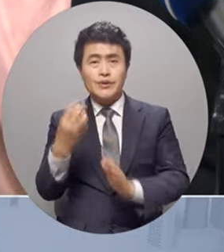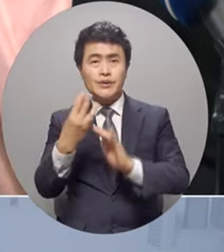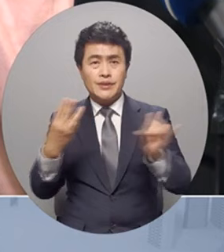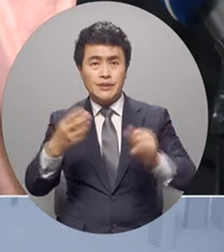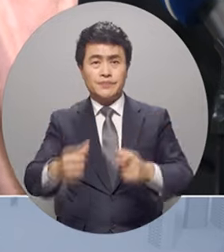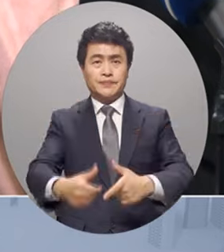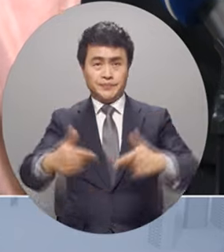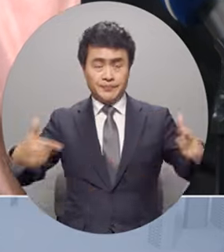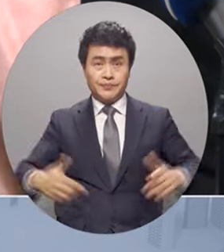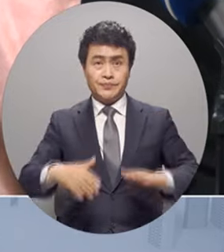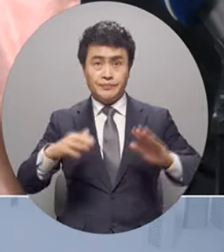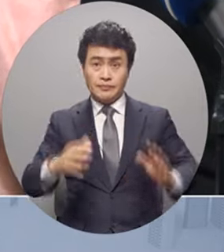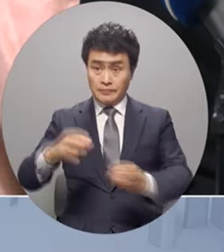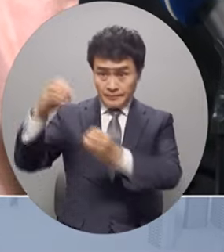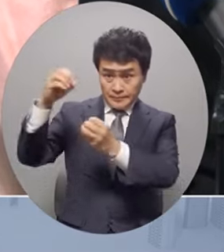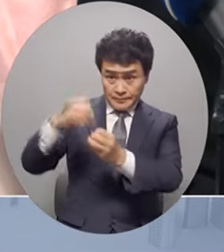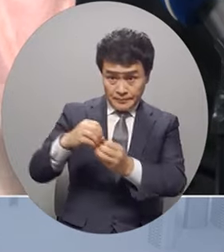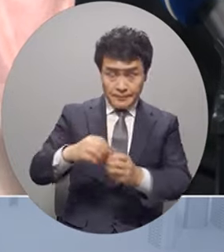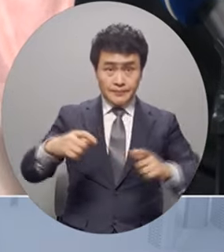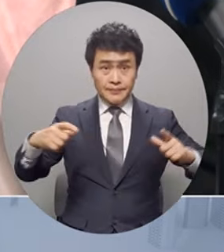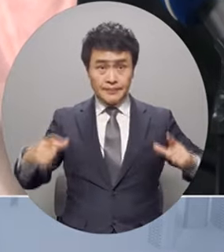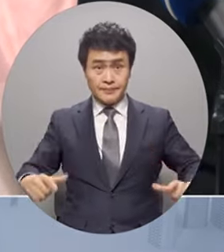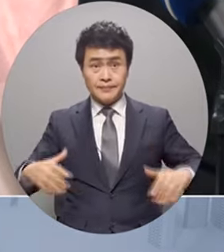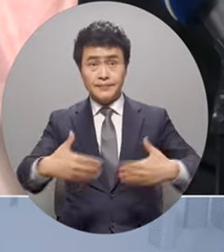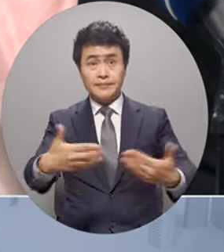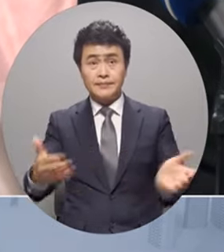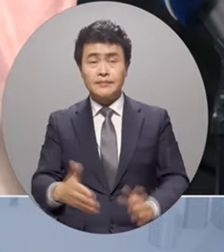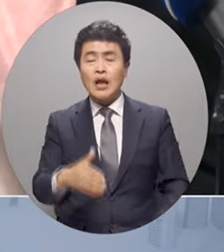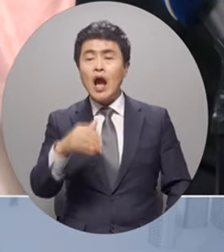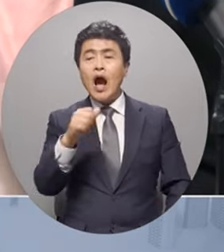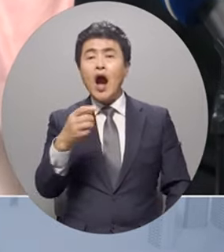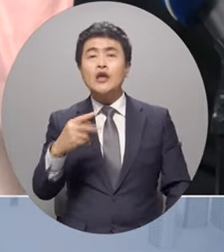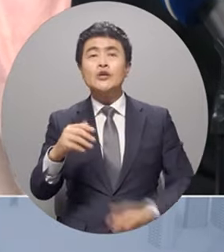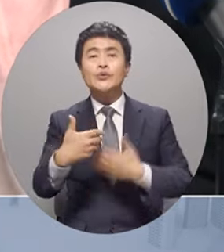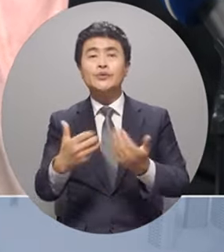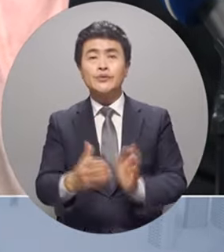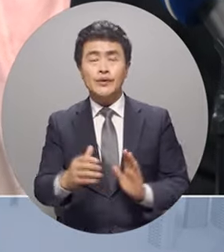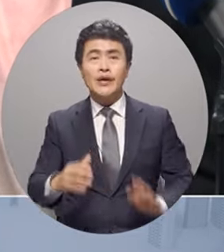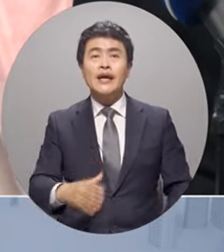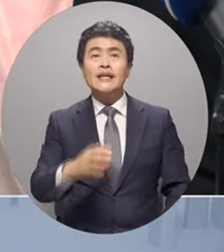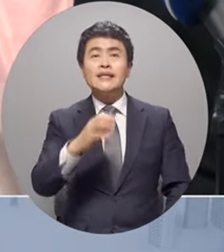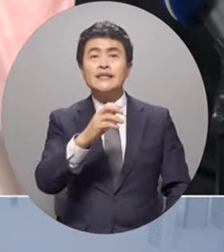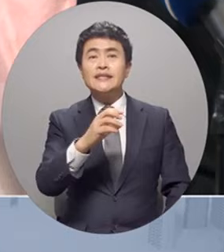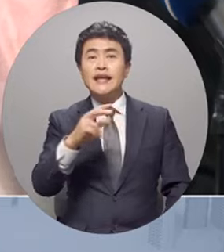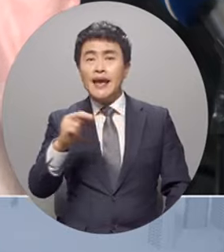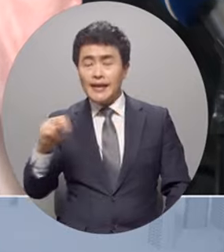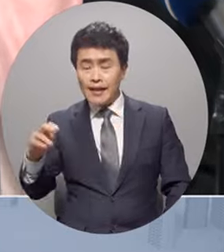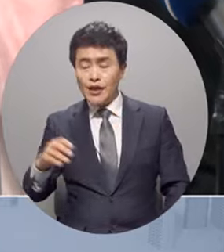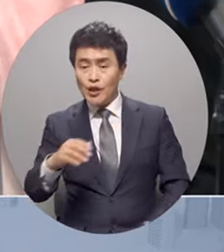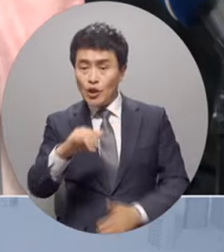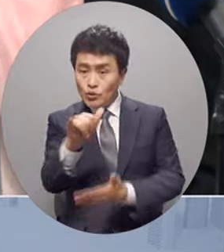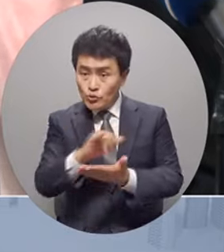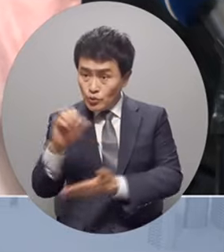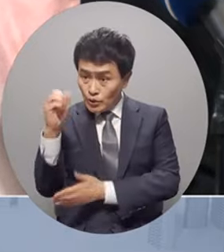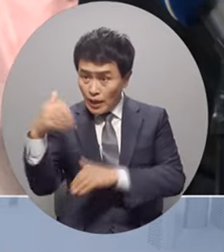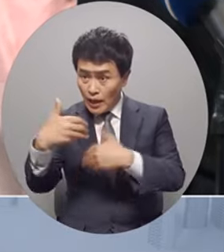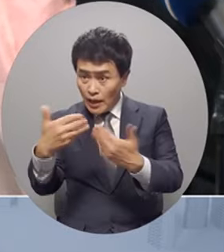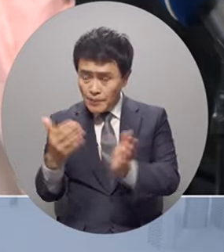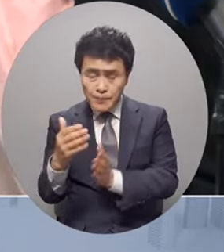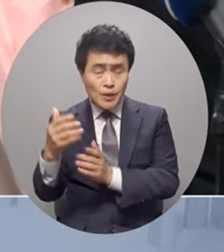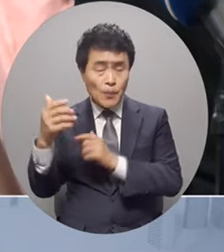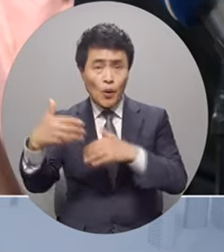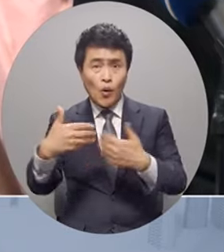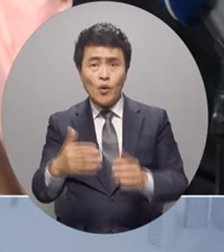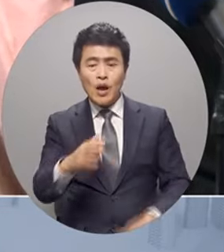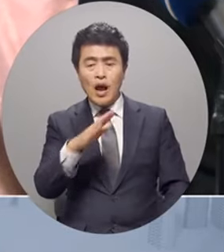늘어났습니다. 전통적 지지 기반인 할리우드, 또 CNN이나 뉴욕타임즈 같은 유력 언론들도요, 바이든의 등을 돌리고